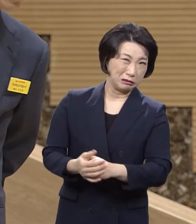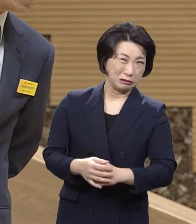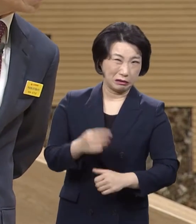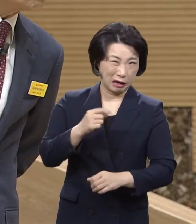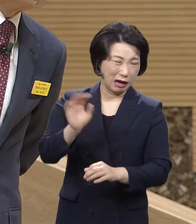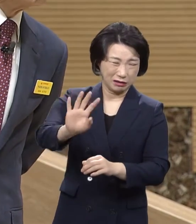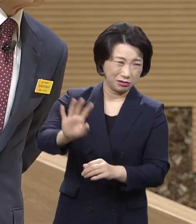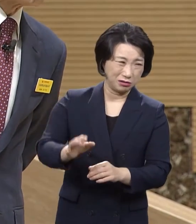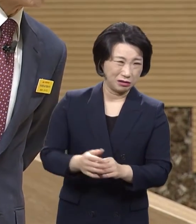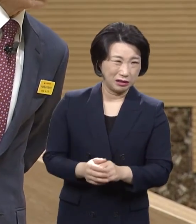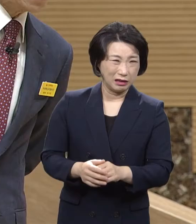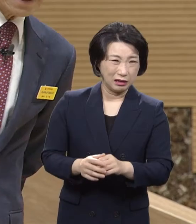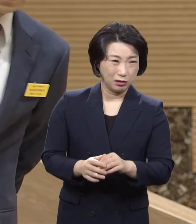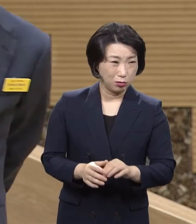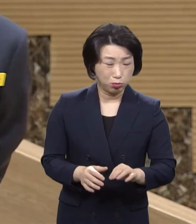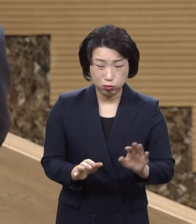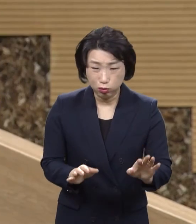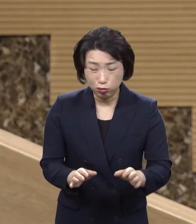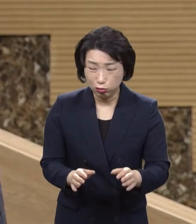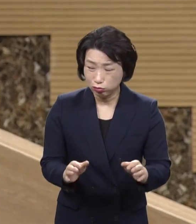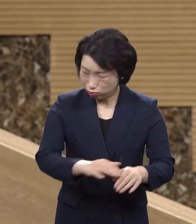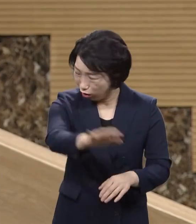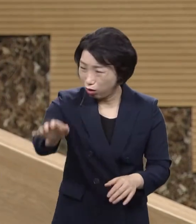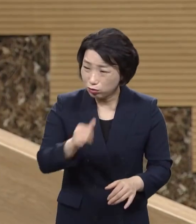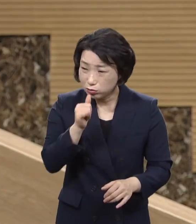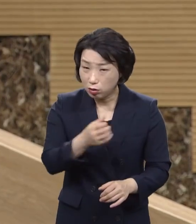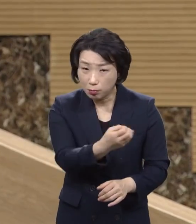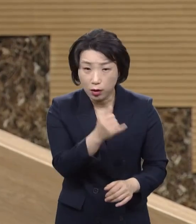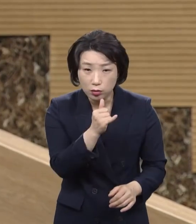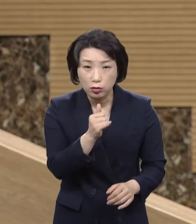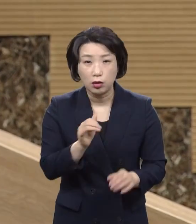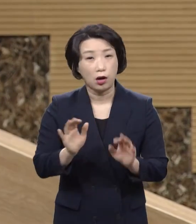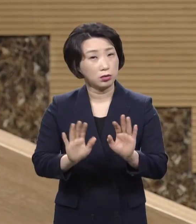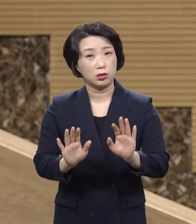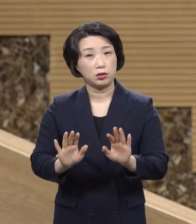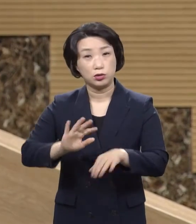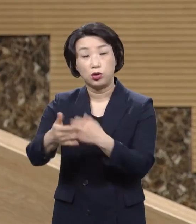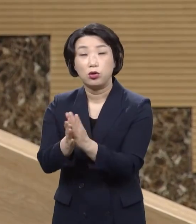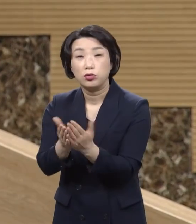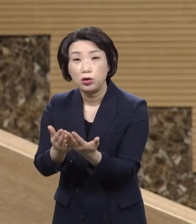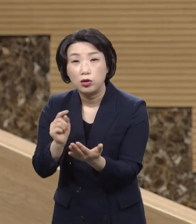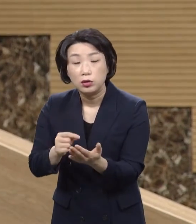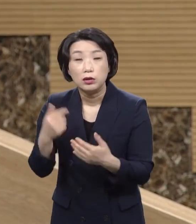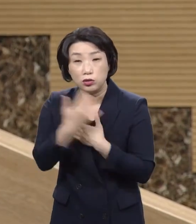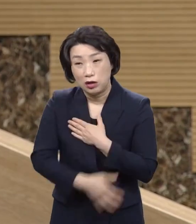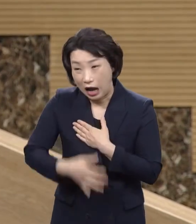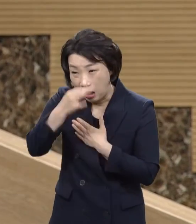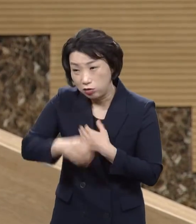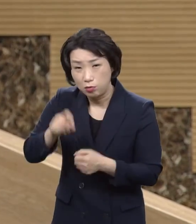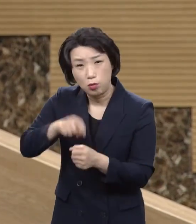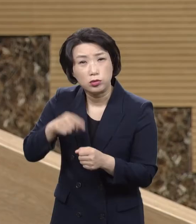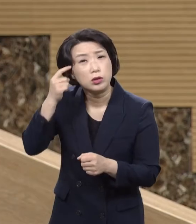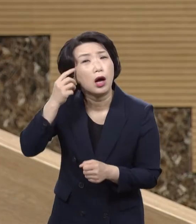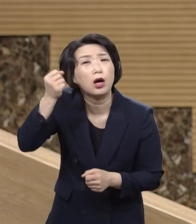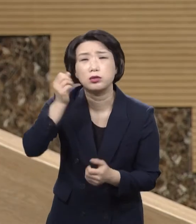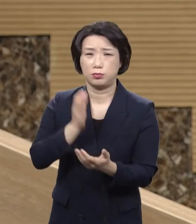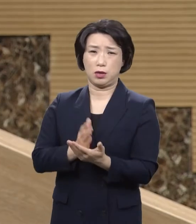그런 걸 안 해? 예. 여러분 성경을 내 육신의 유익대로 해석을 넣지